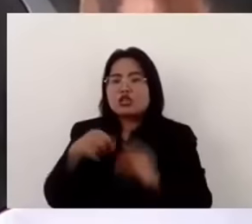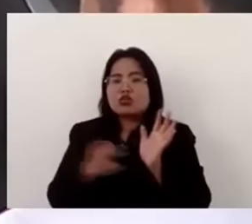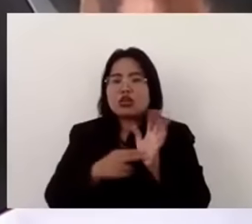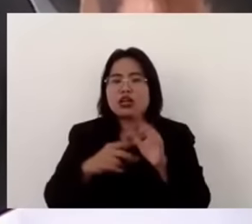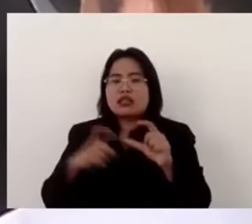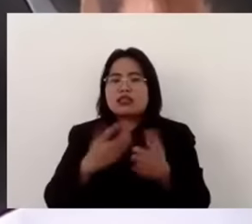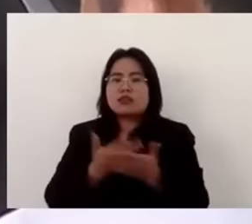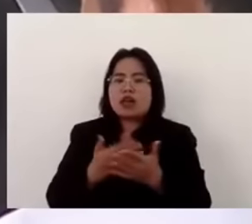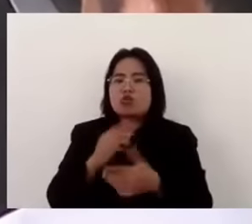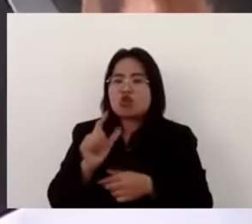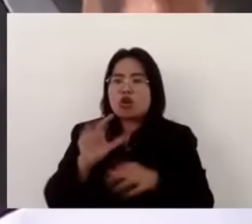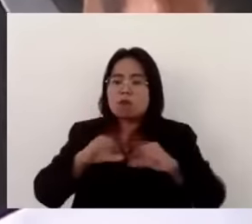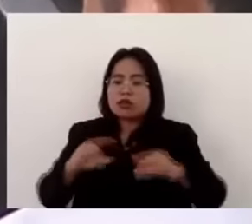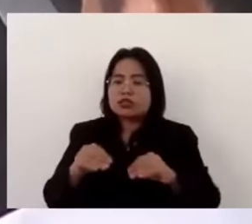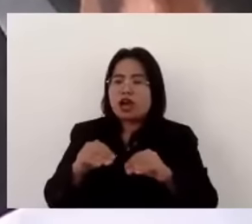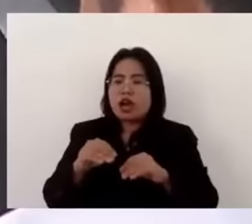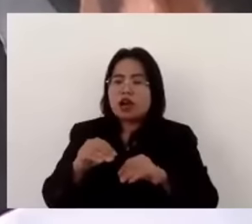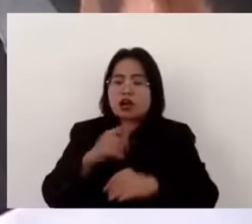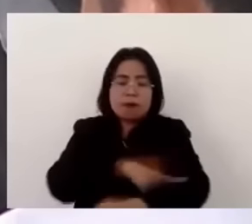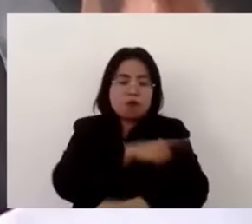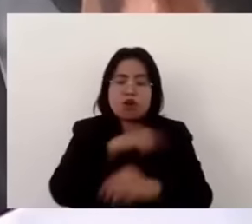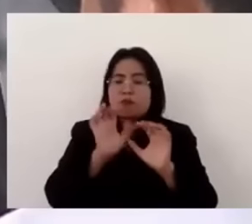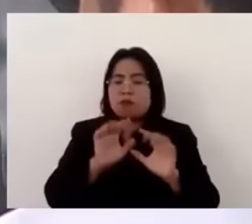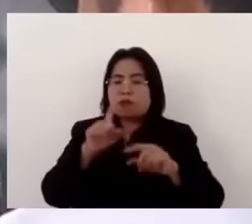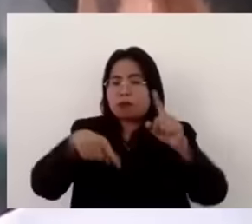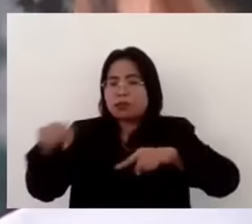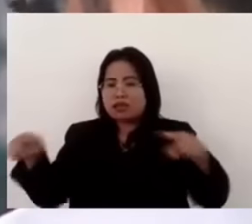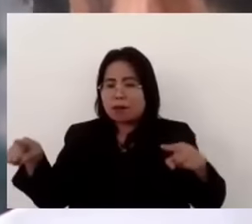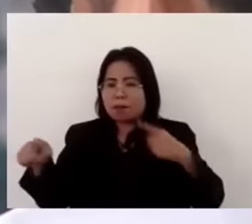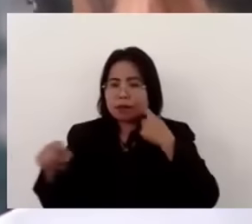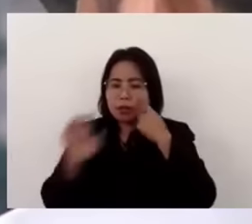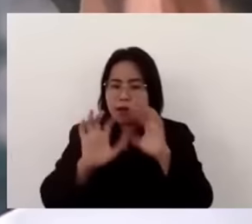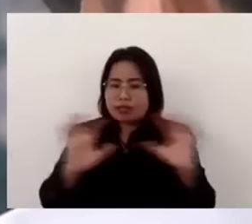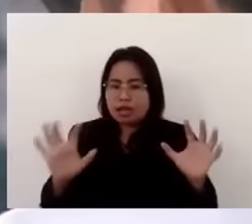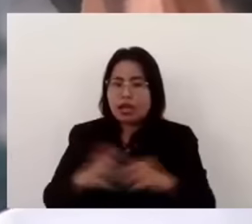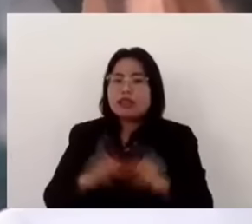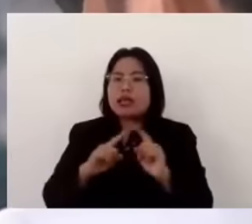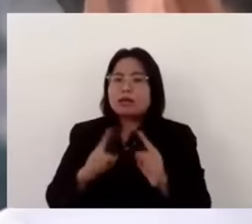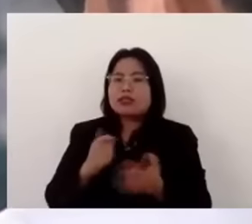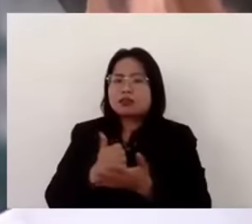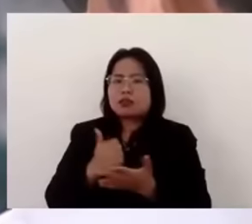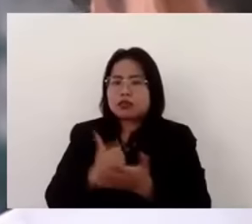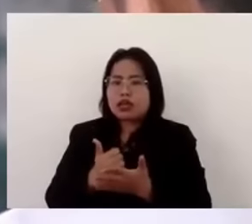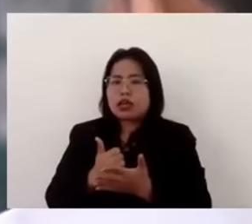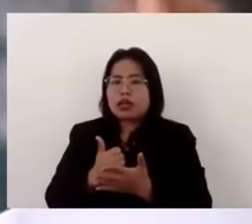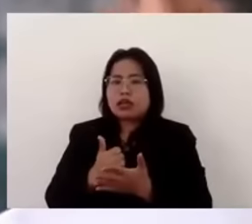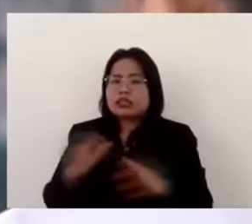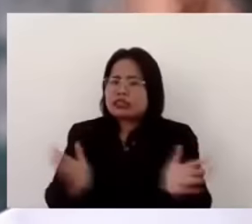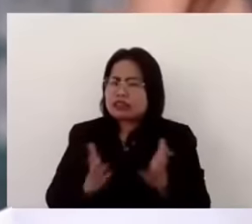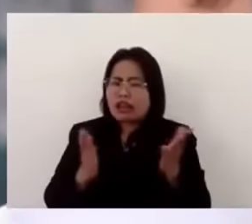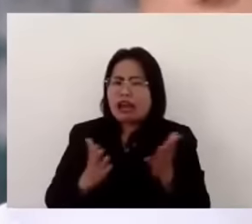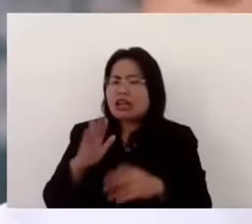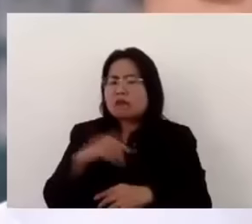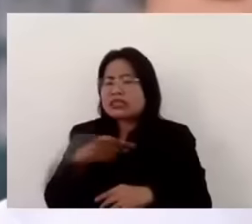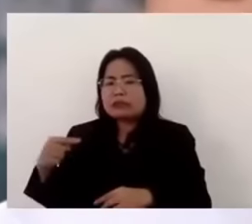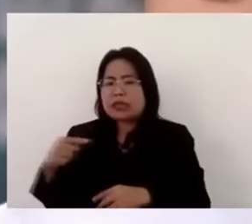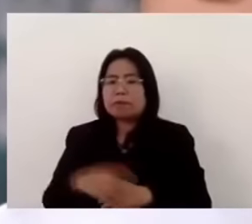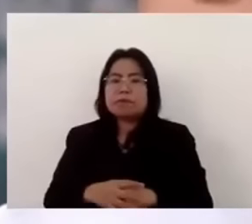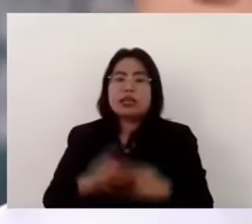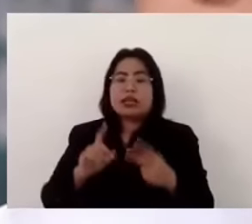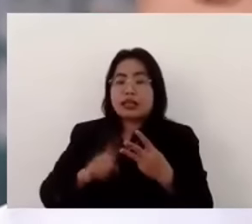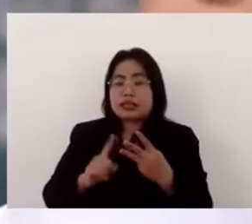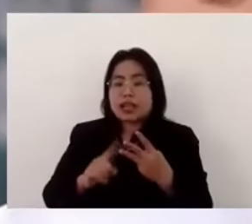multitasking Tapi sementara kesejahteraan mereka tetap eh biasa aja Samat minim itu kedua dan ketiga eh